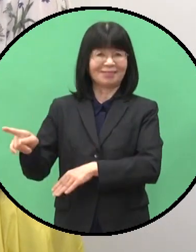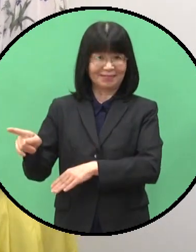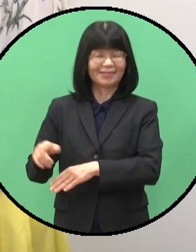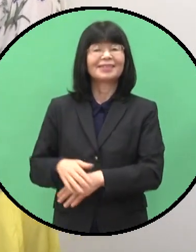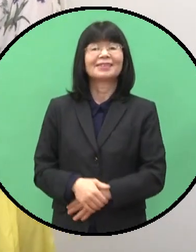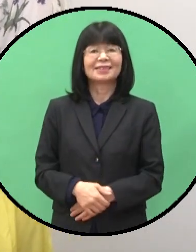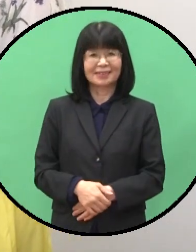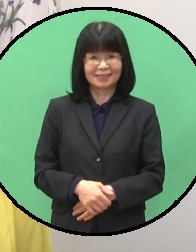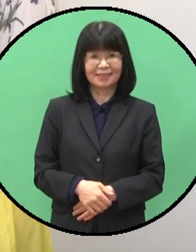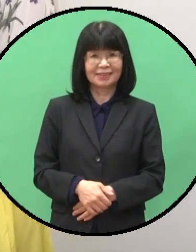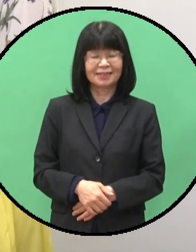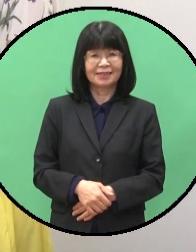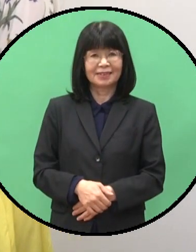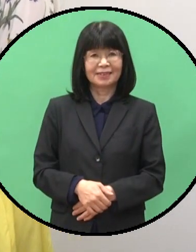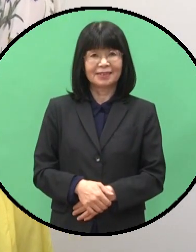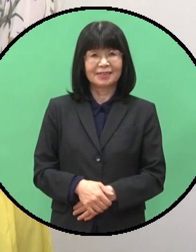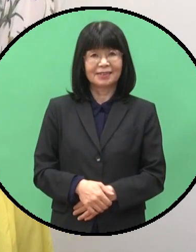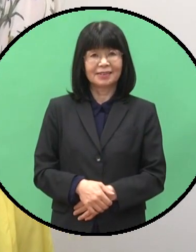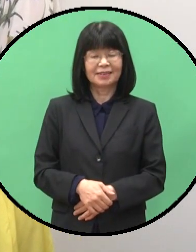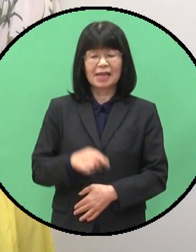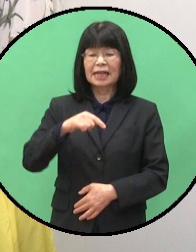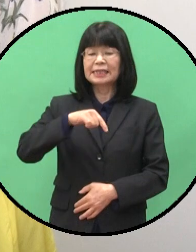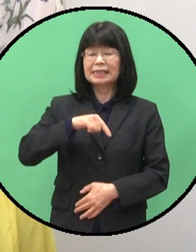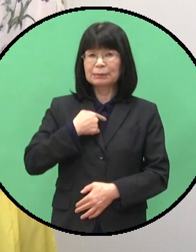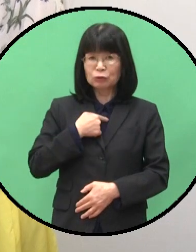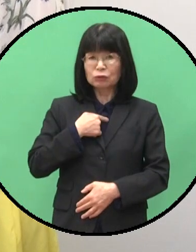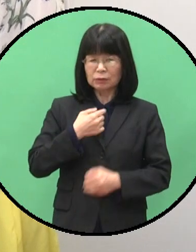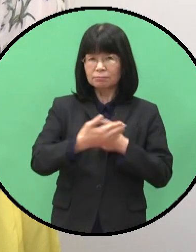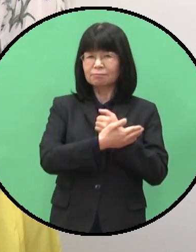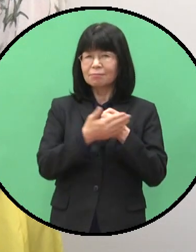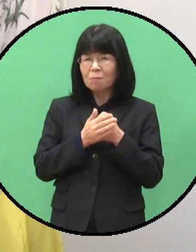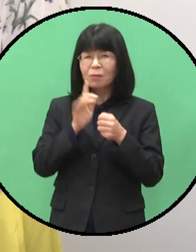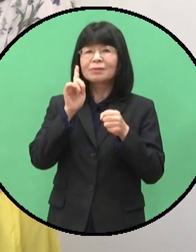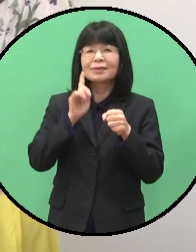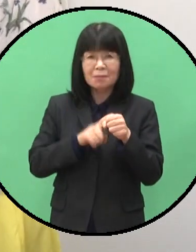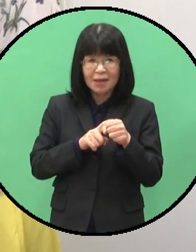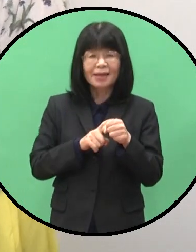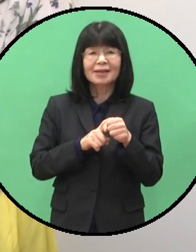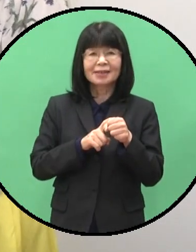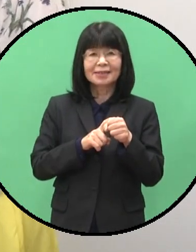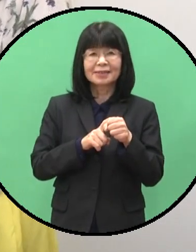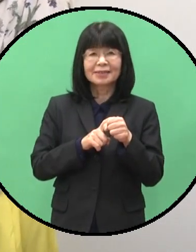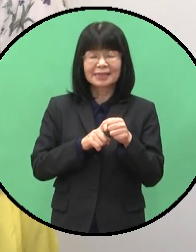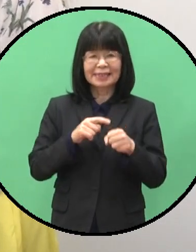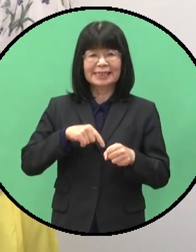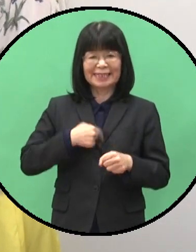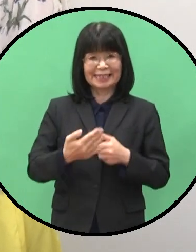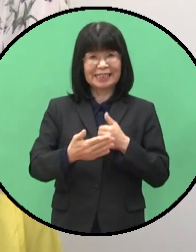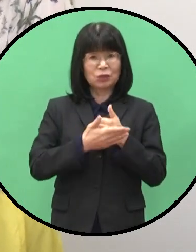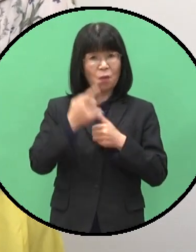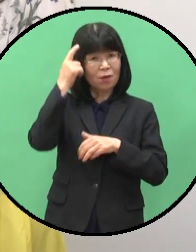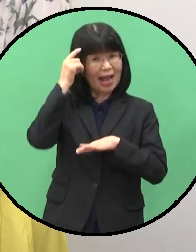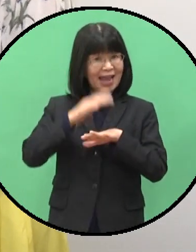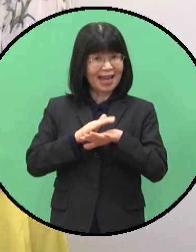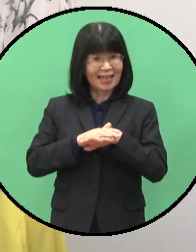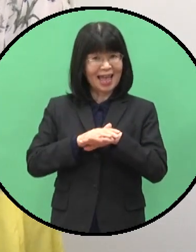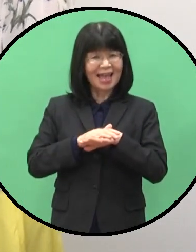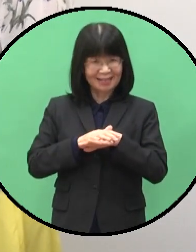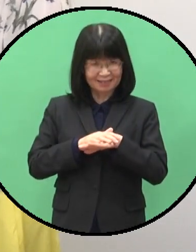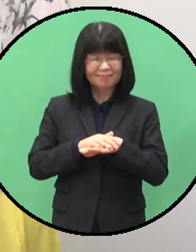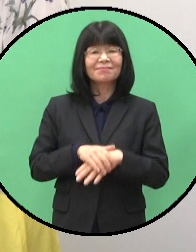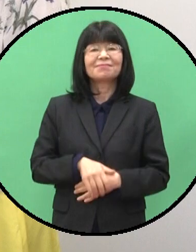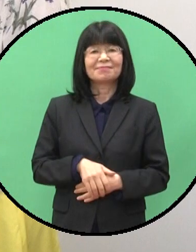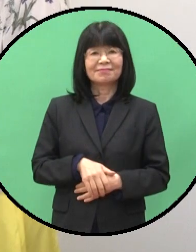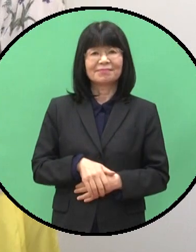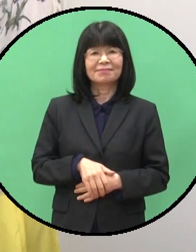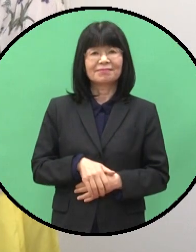。なので、自分の命は自分で守るっていう、もう自助の考え方に基づいて、